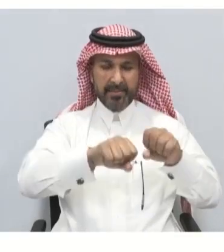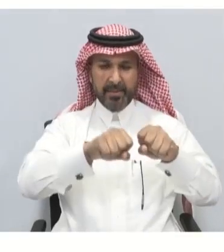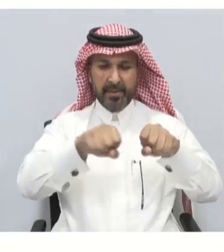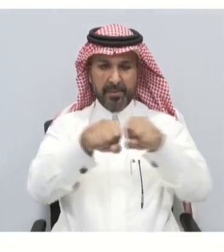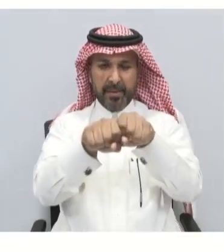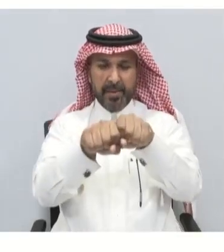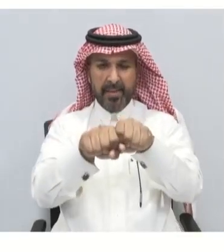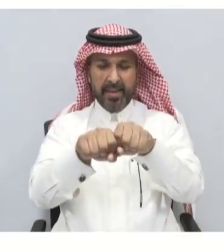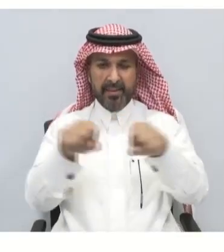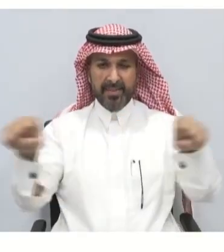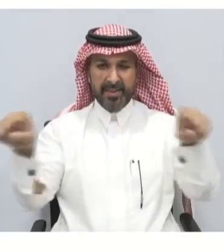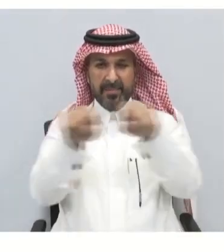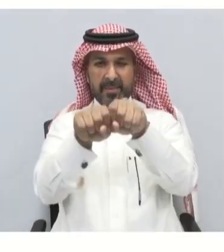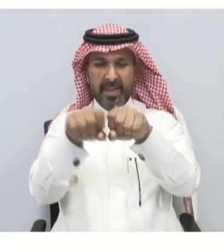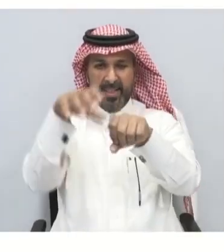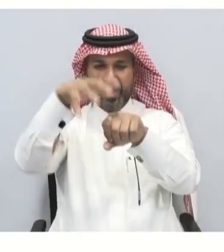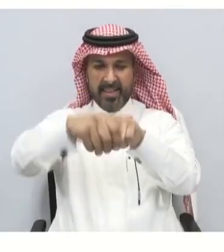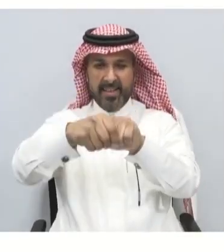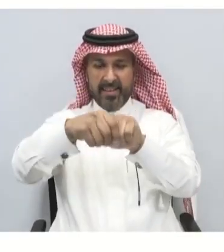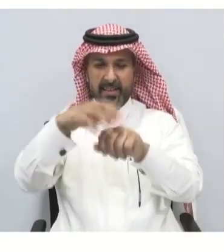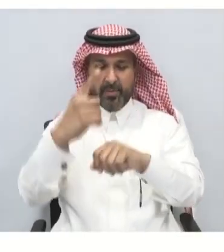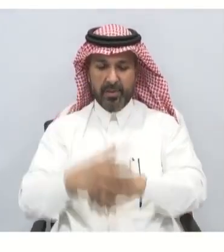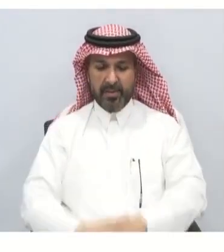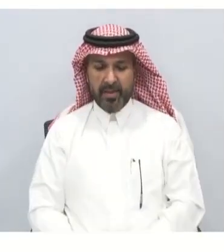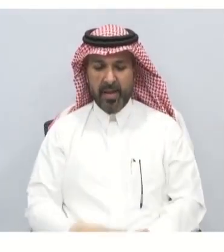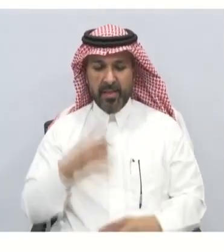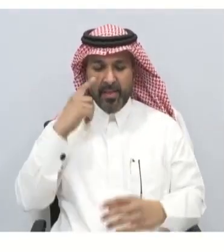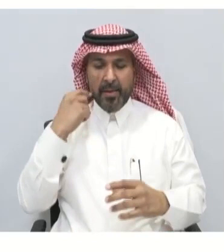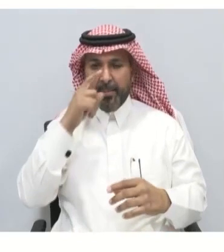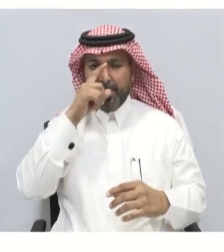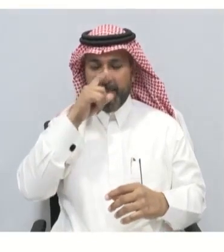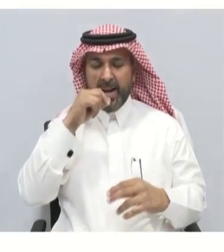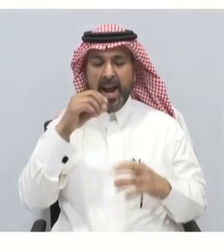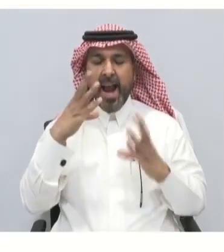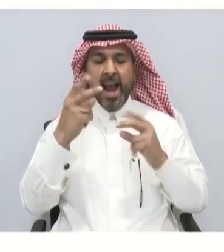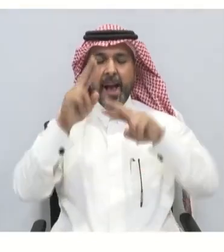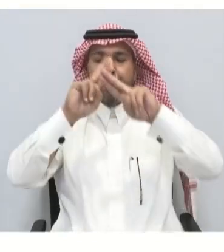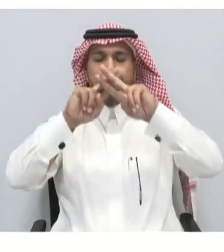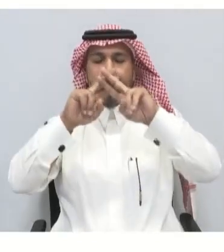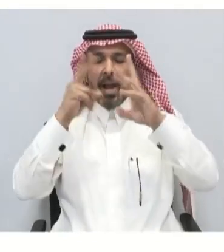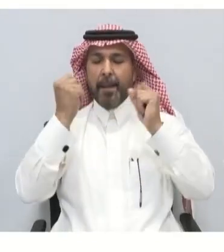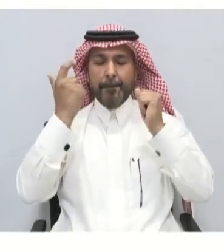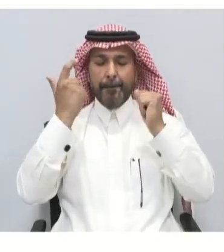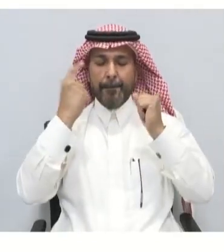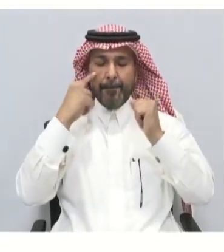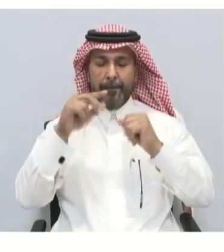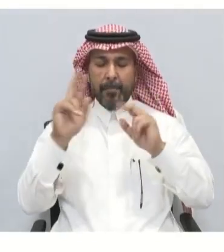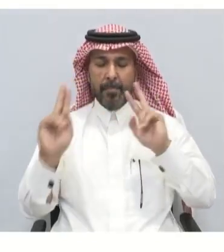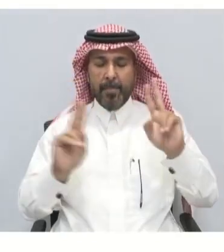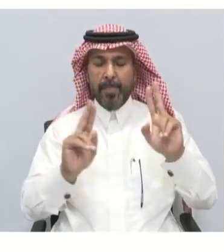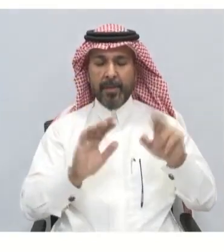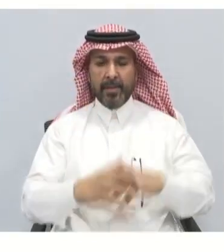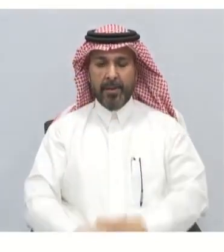مشبك نهايه السابعه مع بدايه الثامنه مشبك ونهايه الثام من مشبك كم مشبك الان عندنا